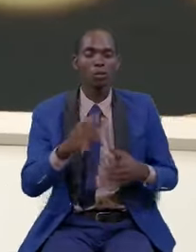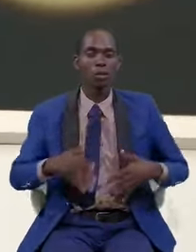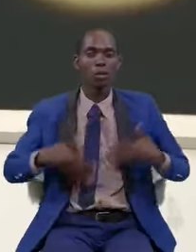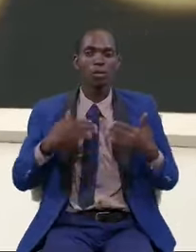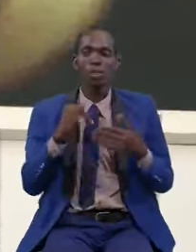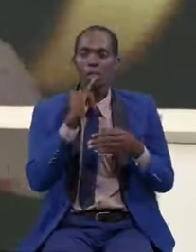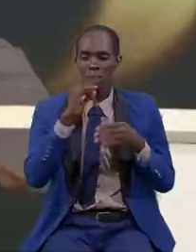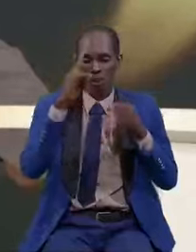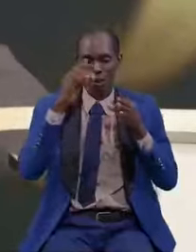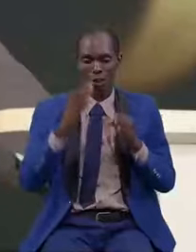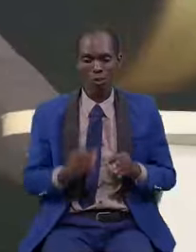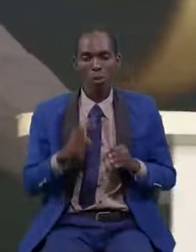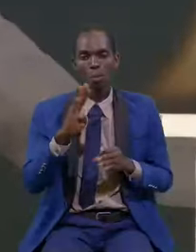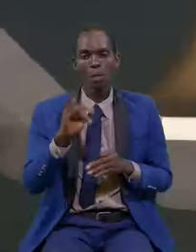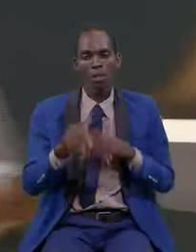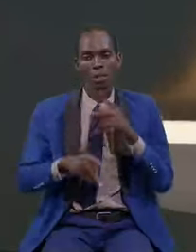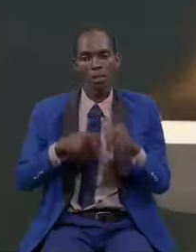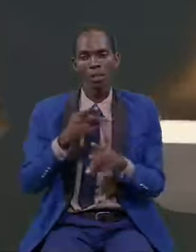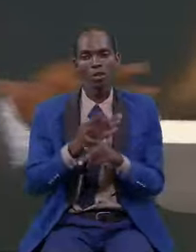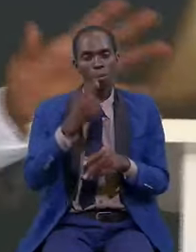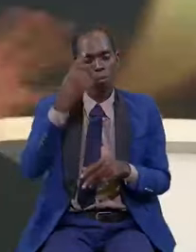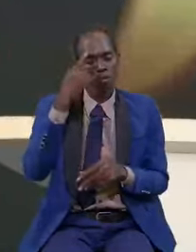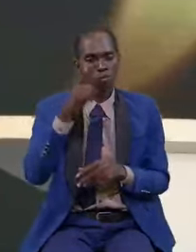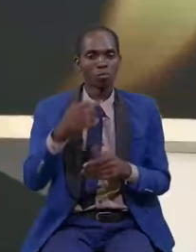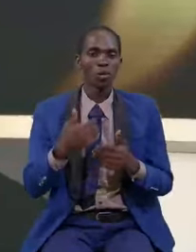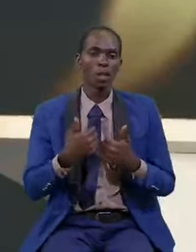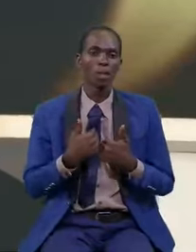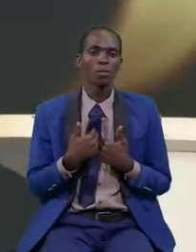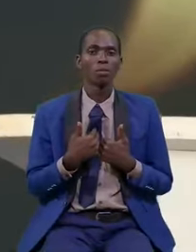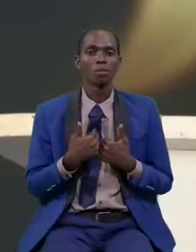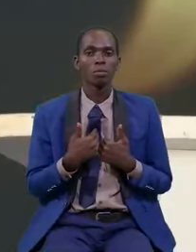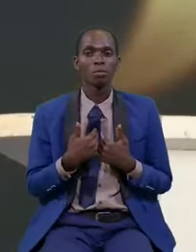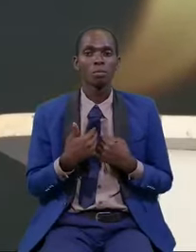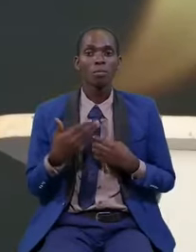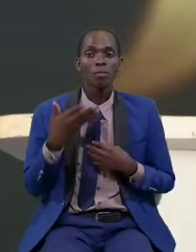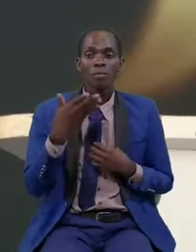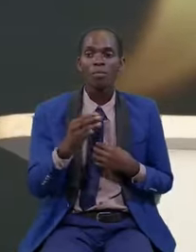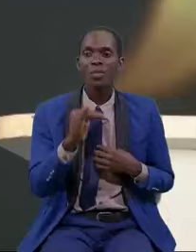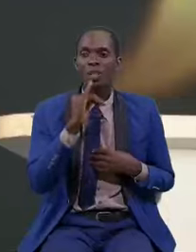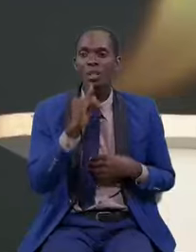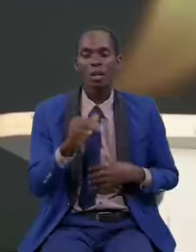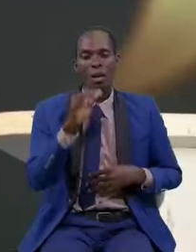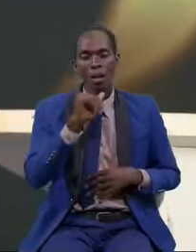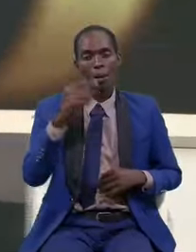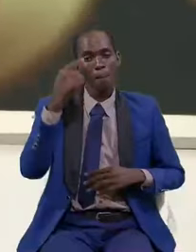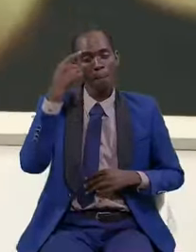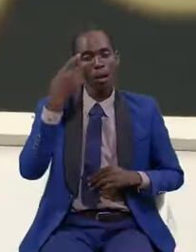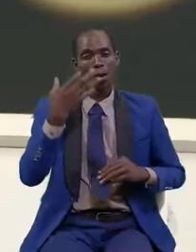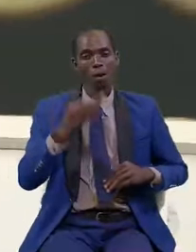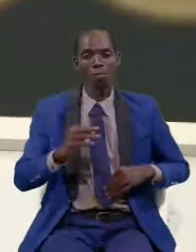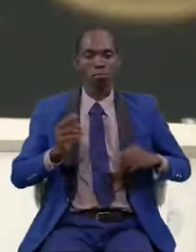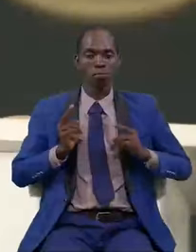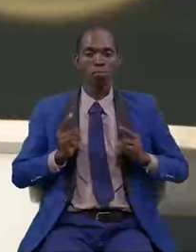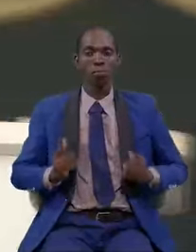votre direction de la vie sera dirigée par l'état d'esprit que vous avez. Il y a les sentiments